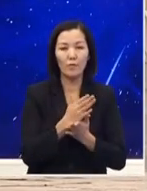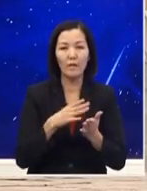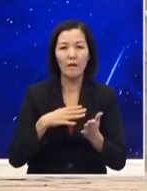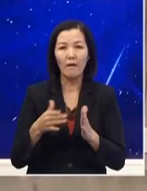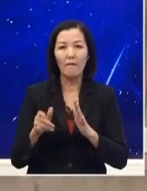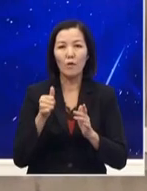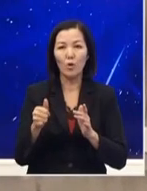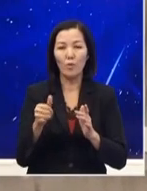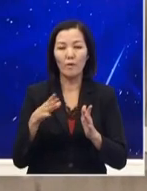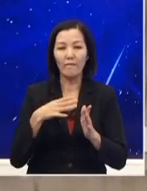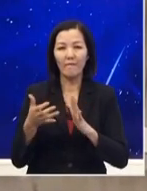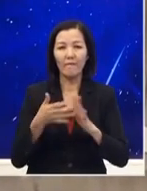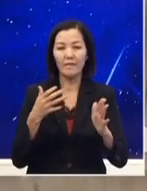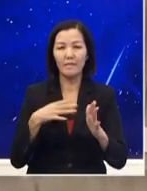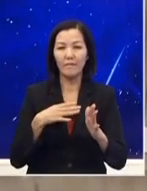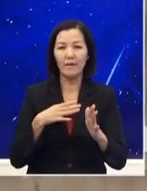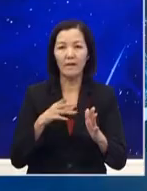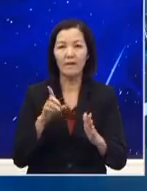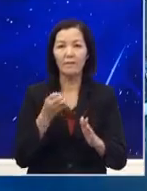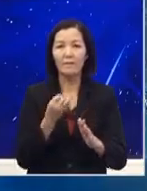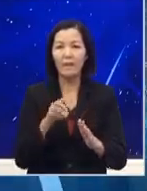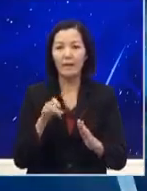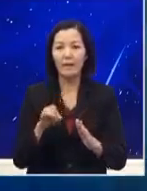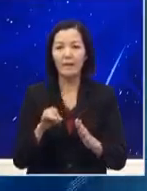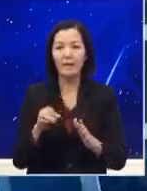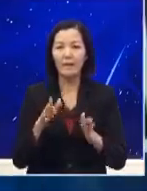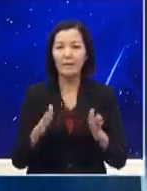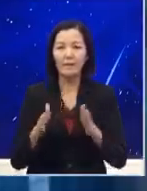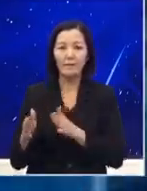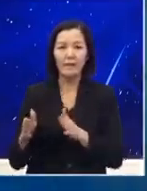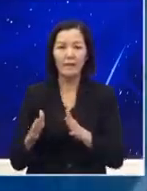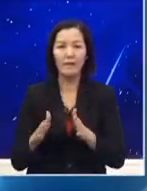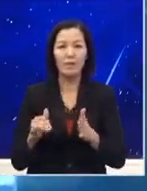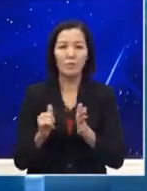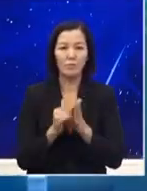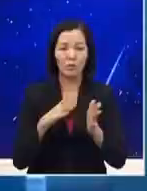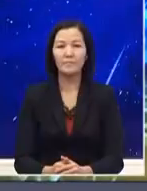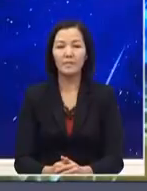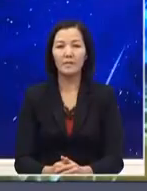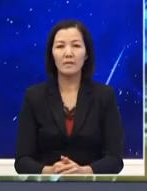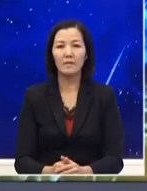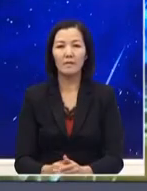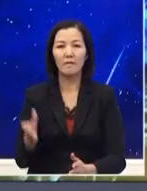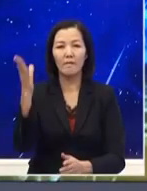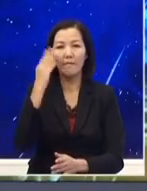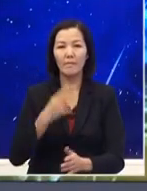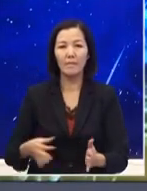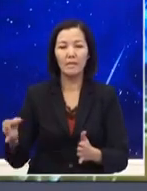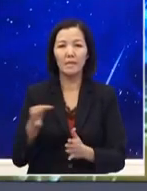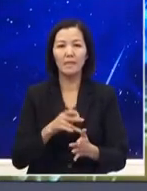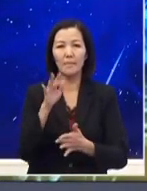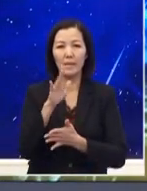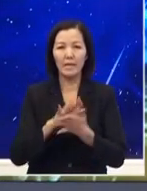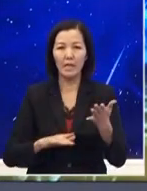вызова. Для незрячих установлена доска Брайля. Дамир Анитов, Жай Курманбаев, телеканал ЖТСУ. В Алматинской